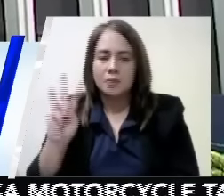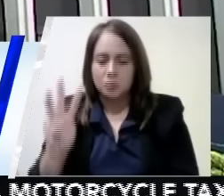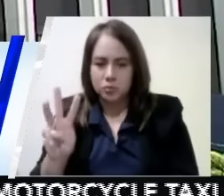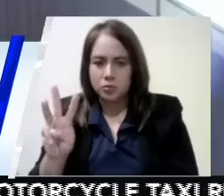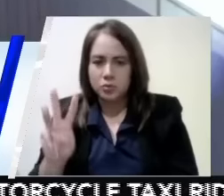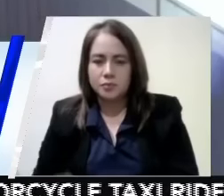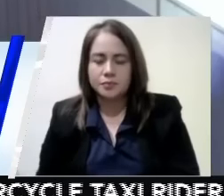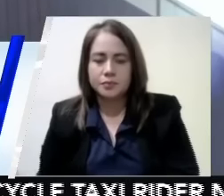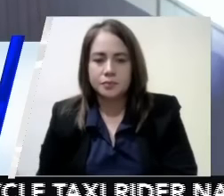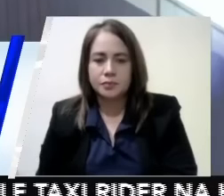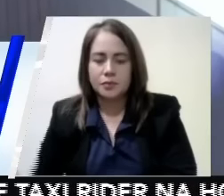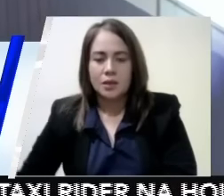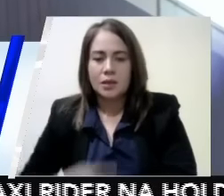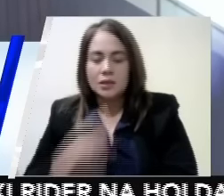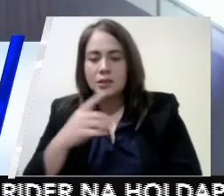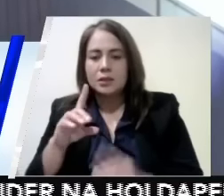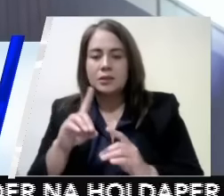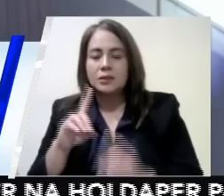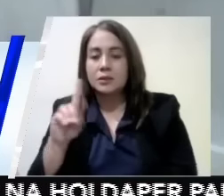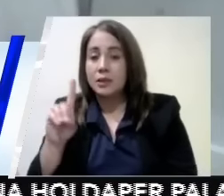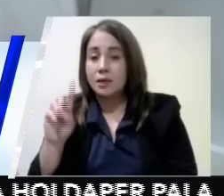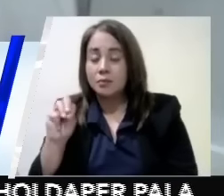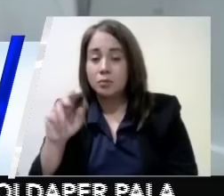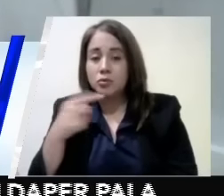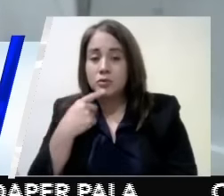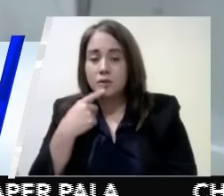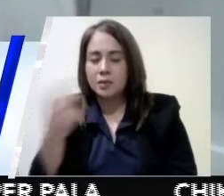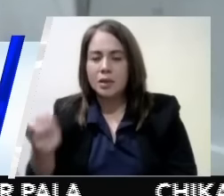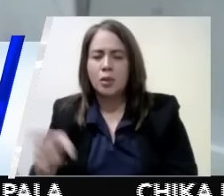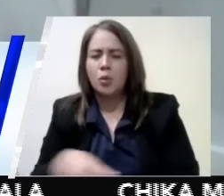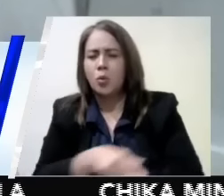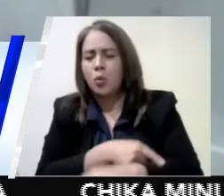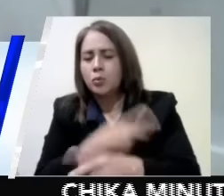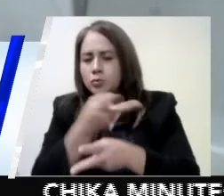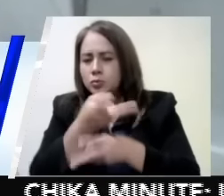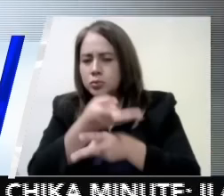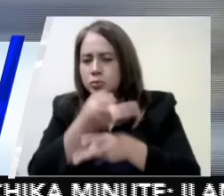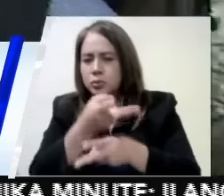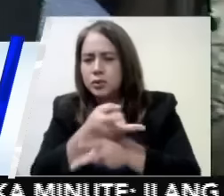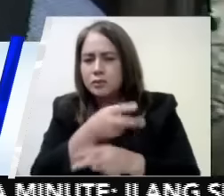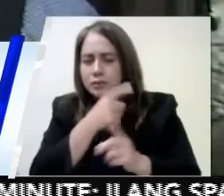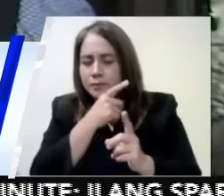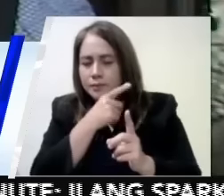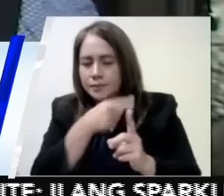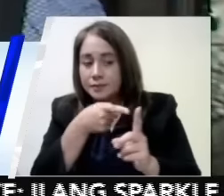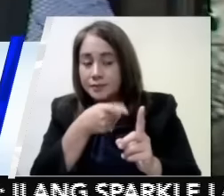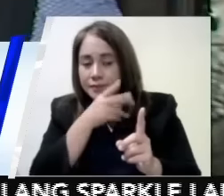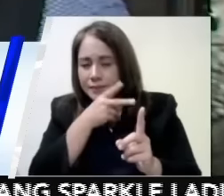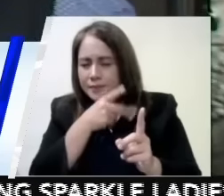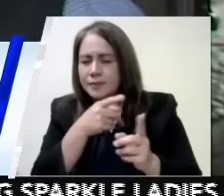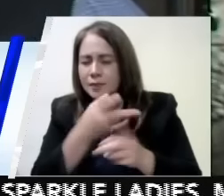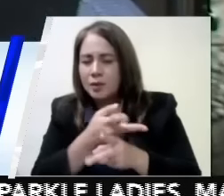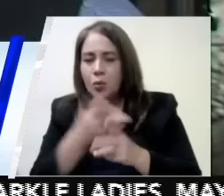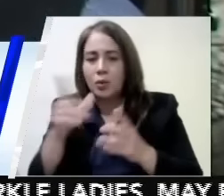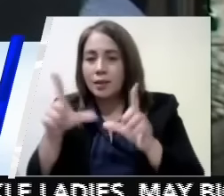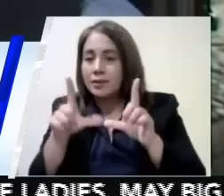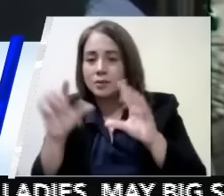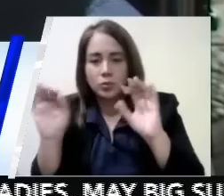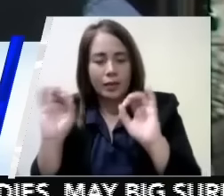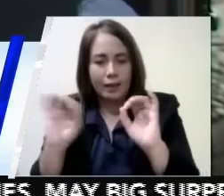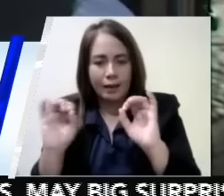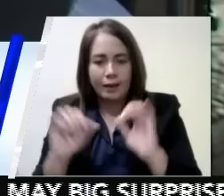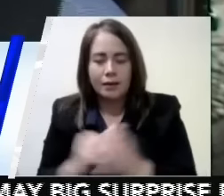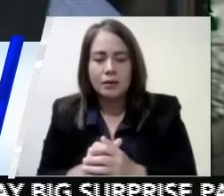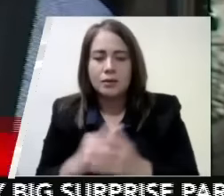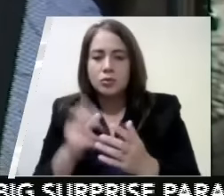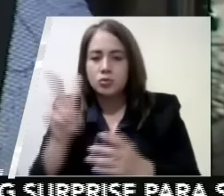Sabi ng Department of Migrant Workers, matagal nang minamanmanan ang suspect. Walang lisensya, dalawang